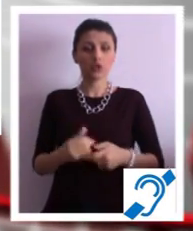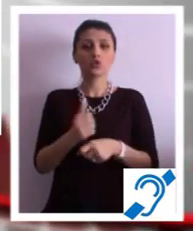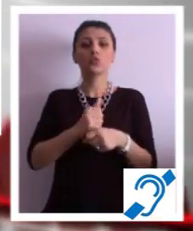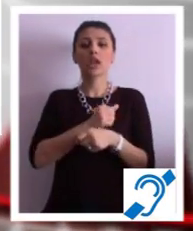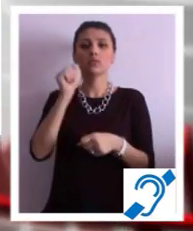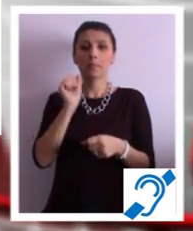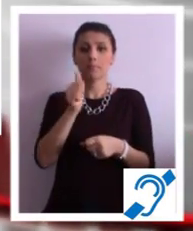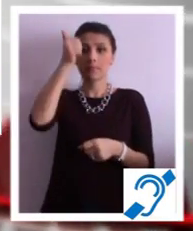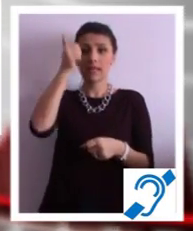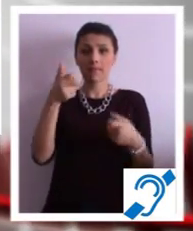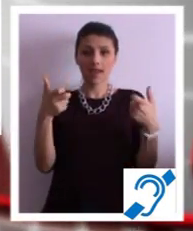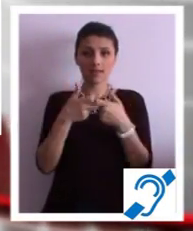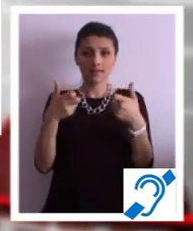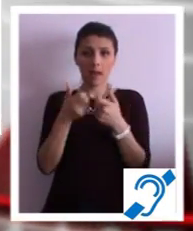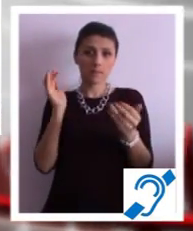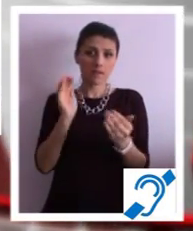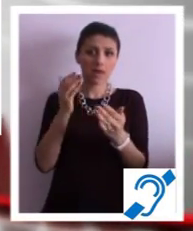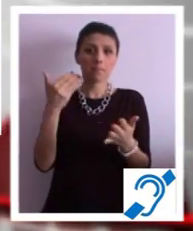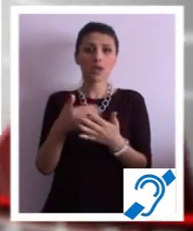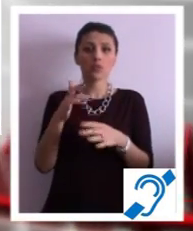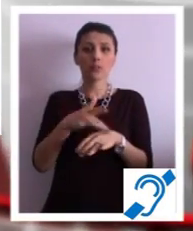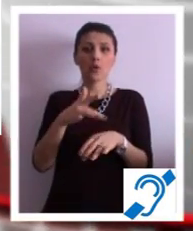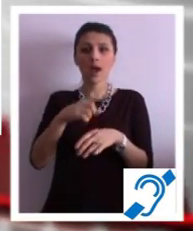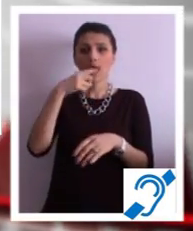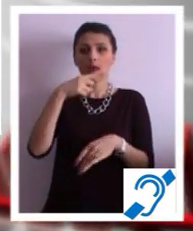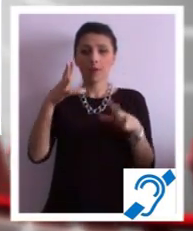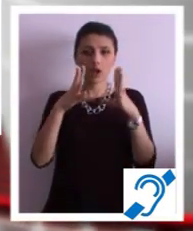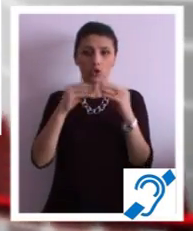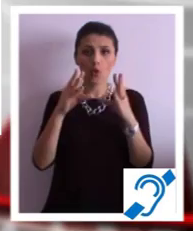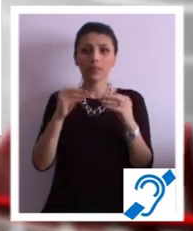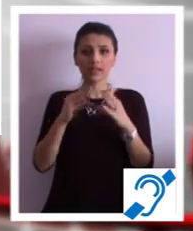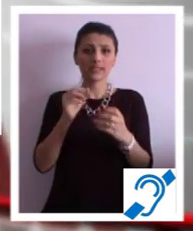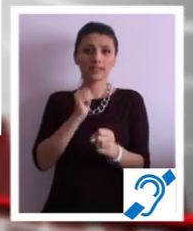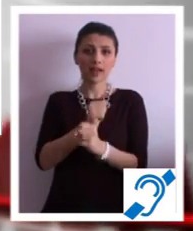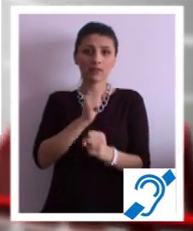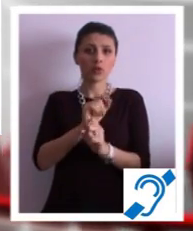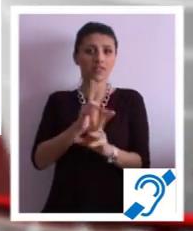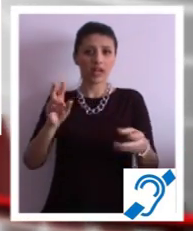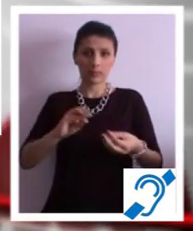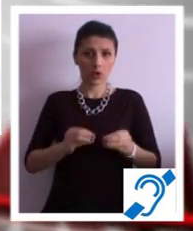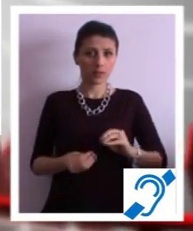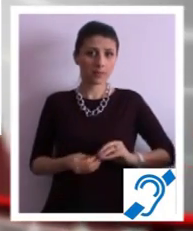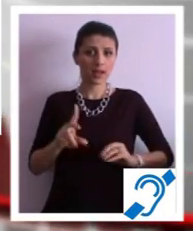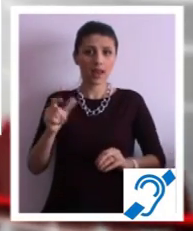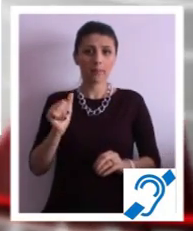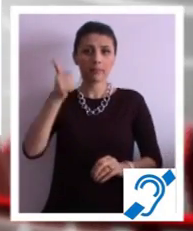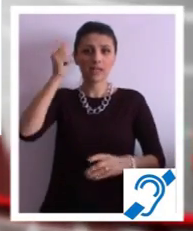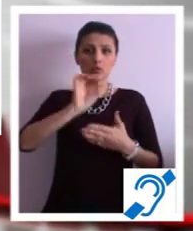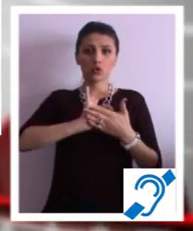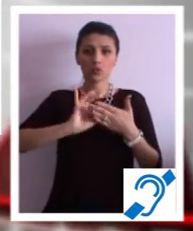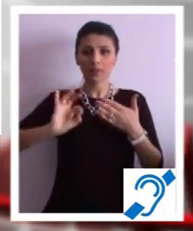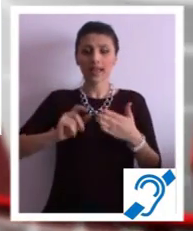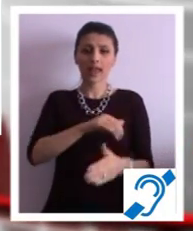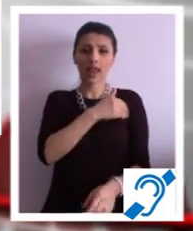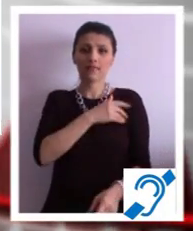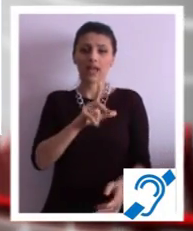Arceș, prima simulare pentru evaluarea națională cu proba la limba și literatura română s-a desfășurat fără probleme. La primul subiect, elevii au